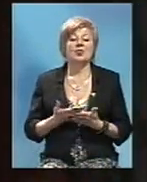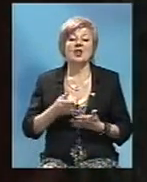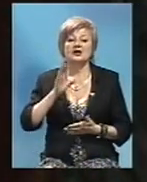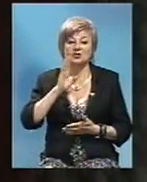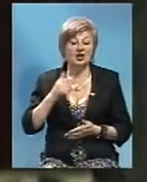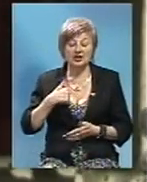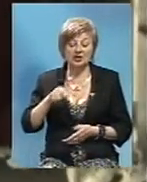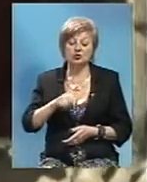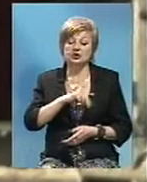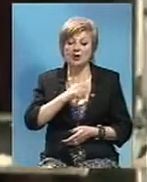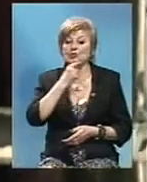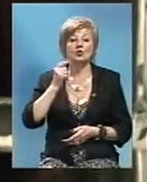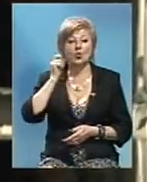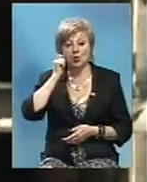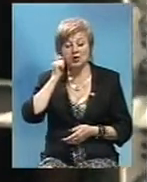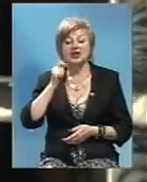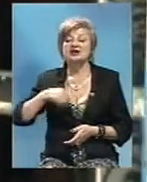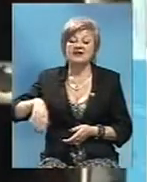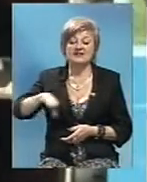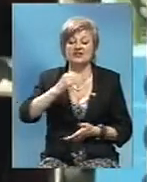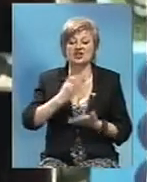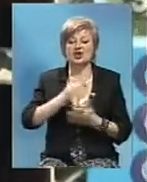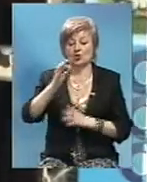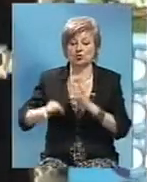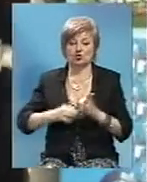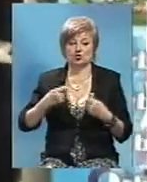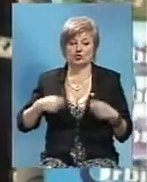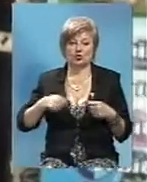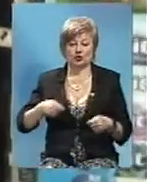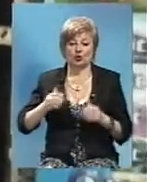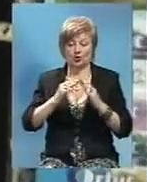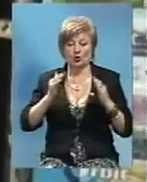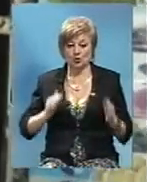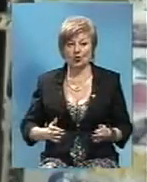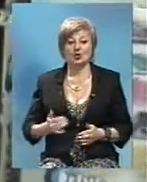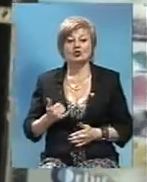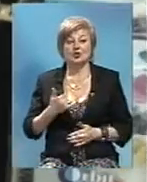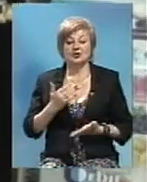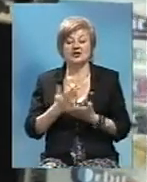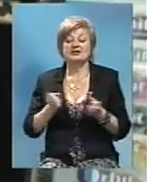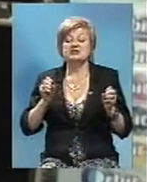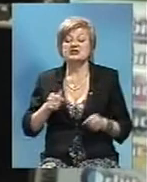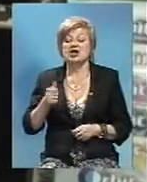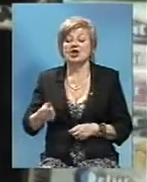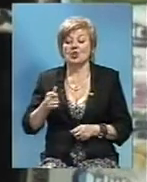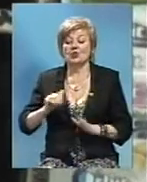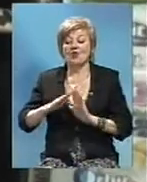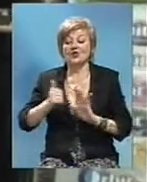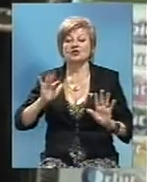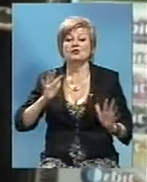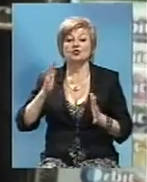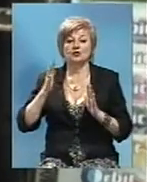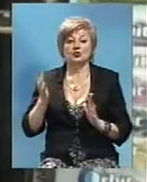Дівчино, я тут працюю багато років. Тут скрізь є цілодобові кіоски, це усюди. В нас є кнопка охорони, яку ми викликаємо і